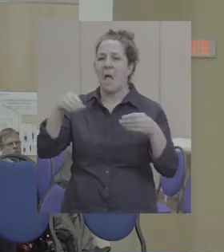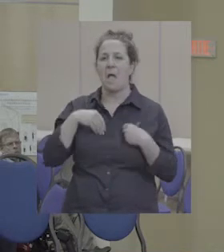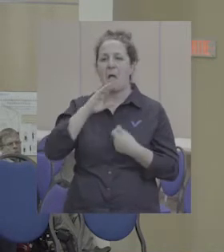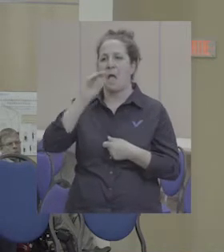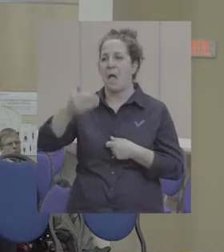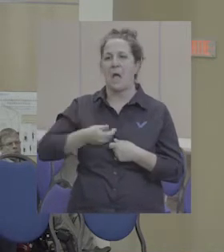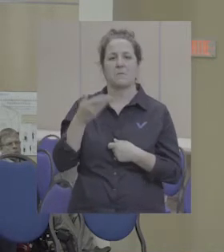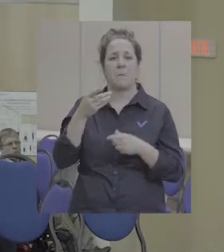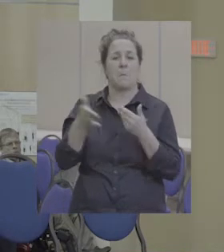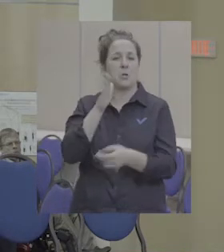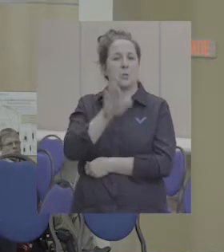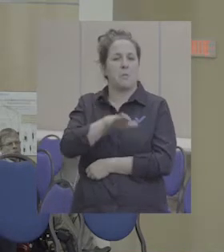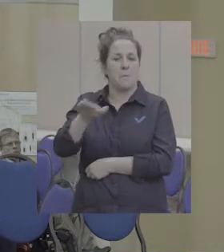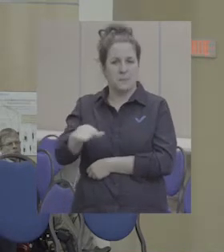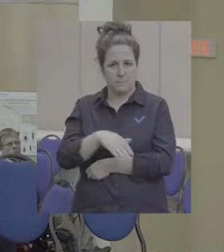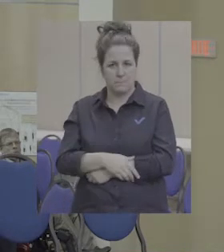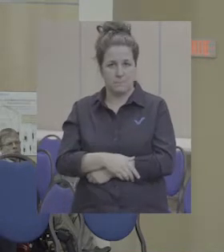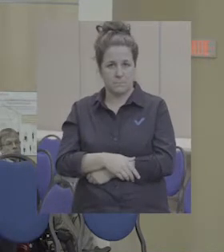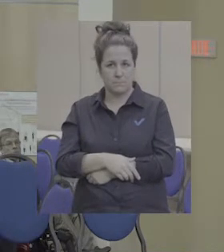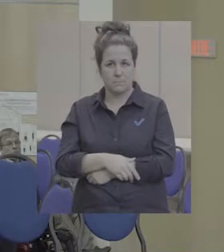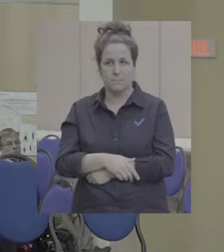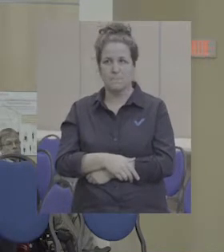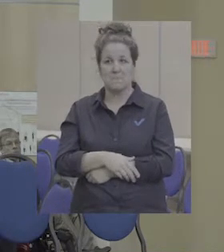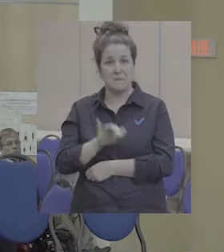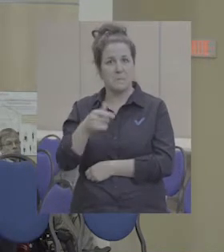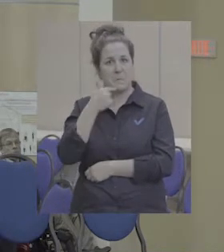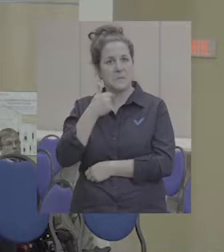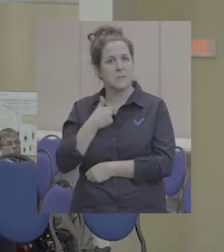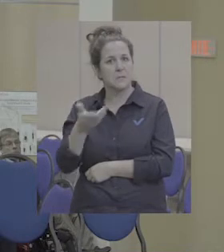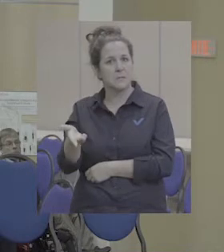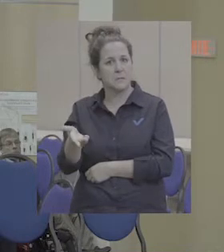accepter presque d'emblée. Mais